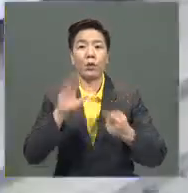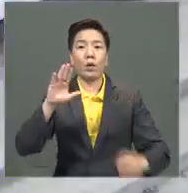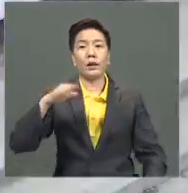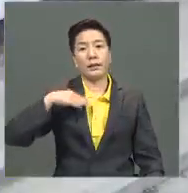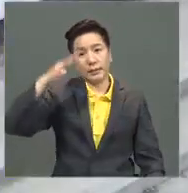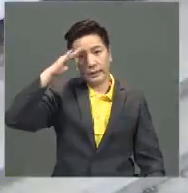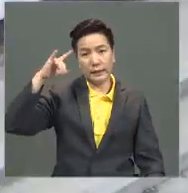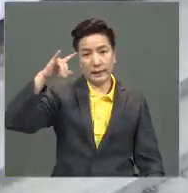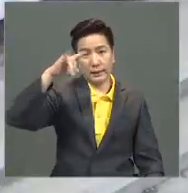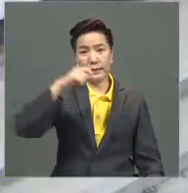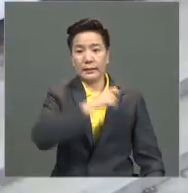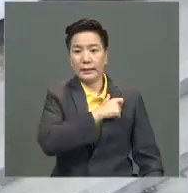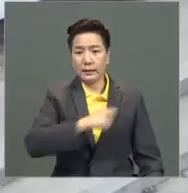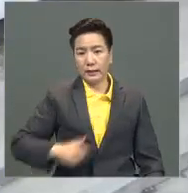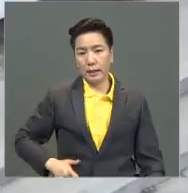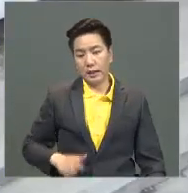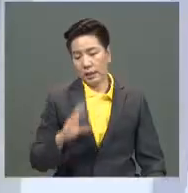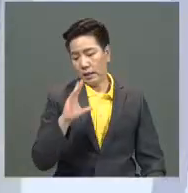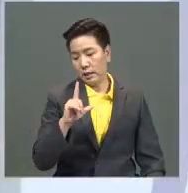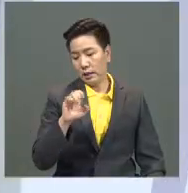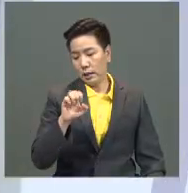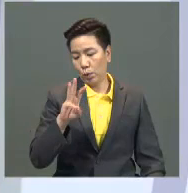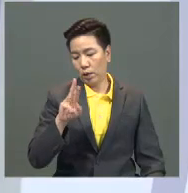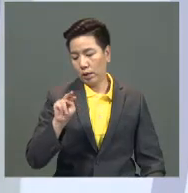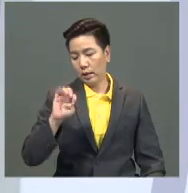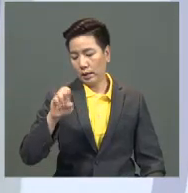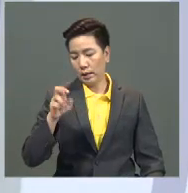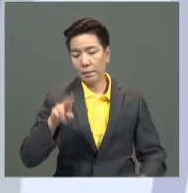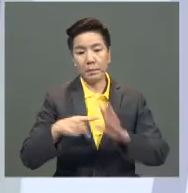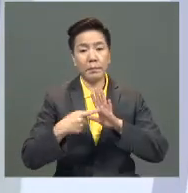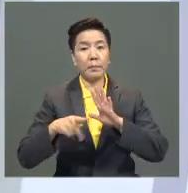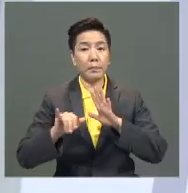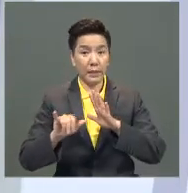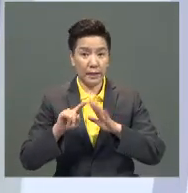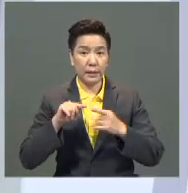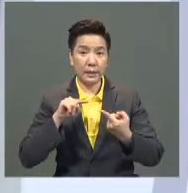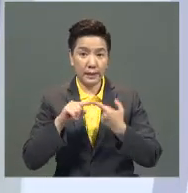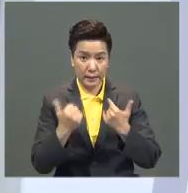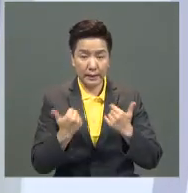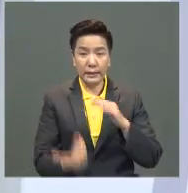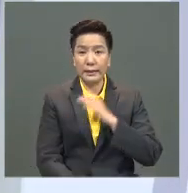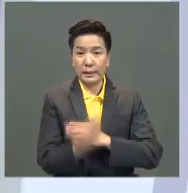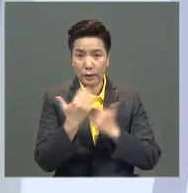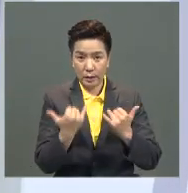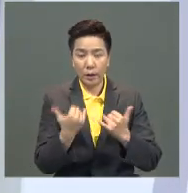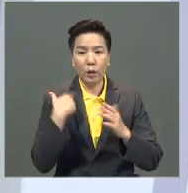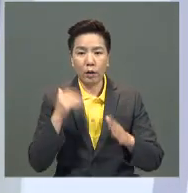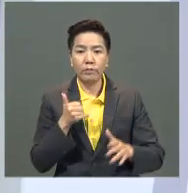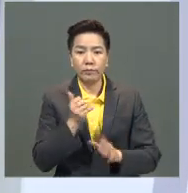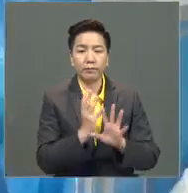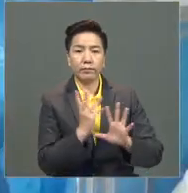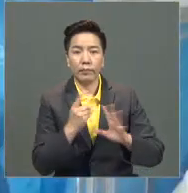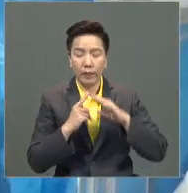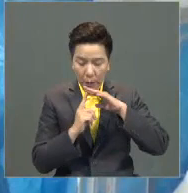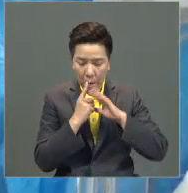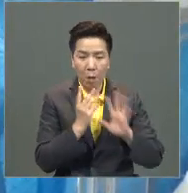ชทานชีวนิรภัยคันนี้นะคะนี่เป็นบรรยากาศตลอดช่วงเช้าที่ผ่านมามีประชาชนไปรอเข้าเก็บตัวอย่างเพื่อ